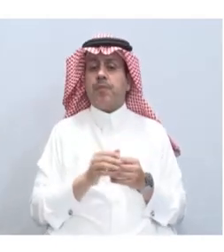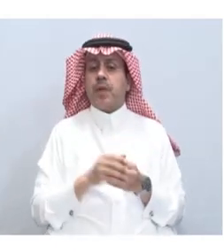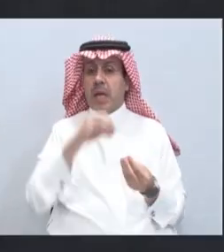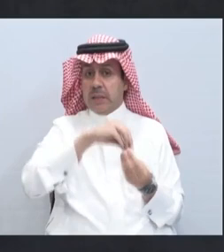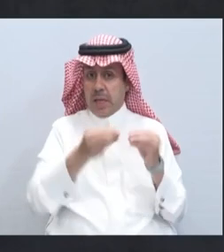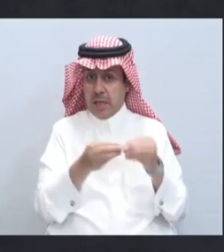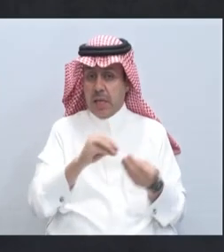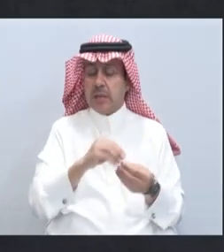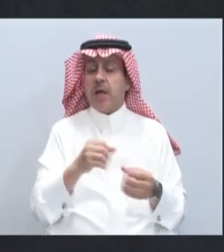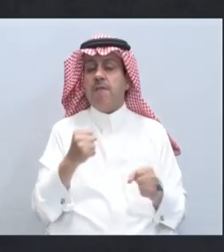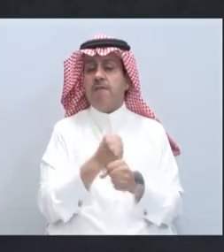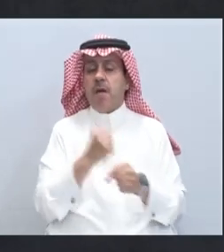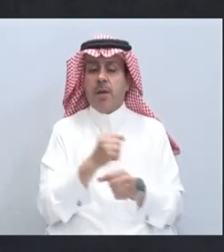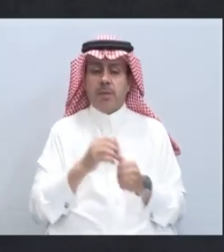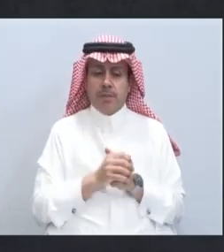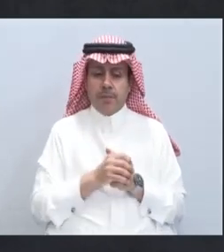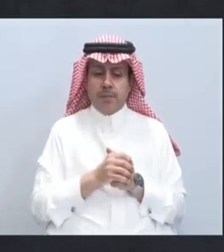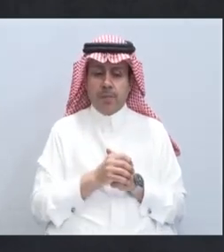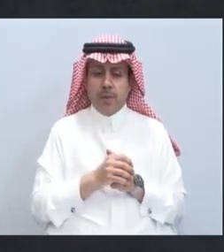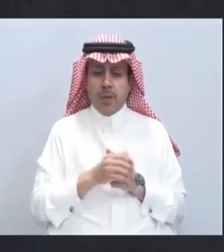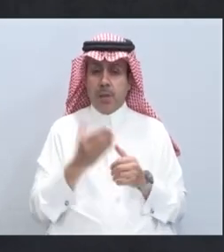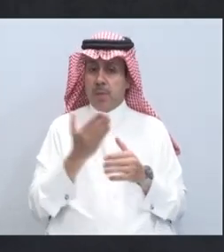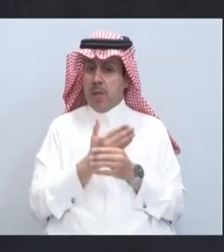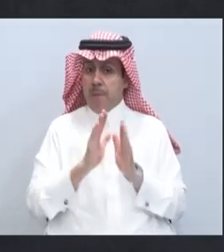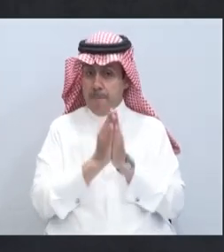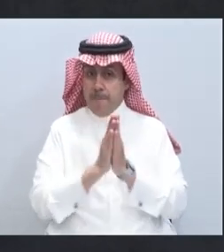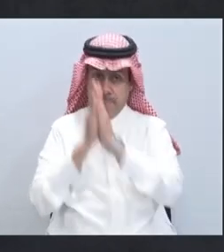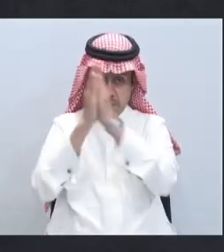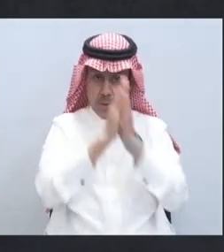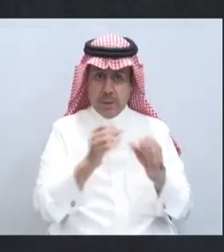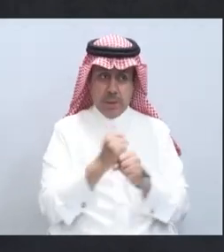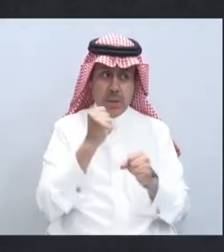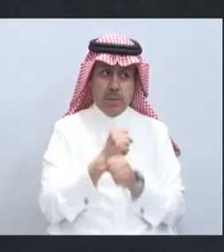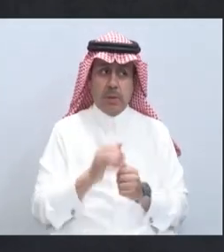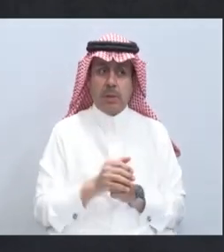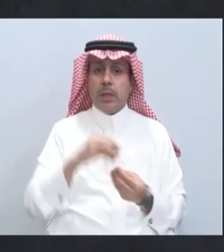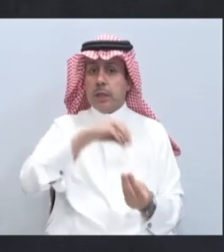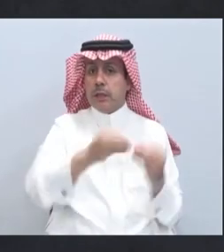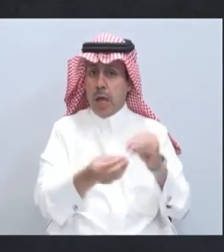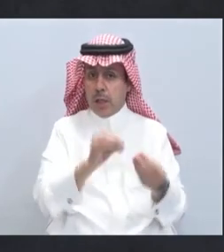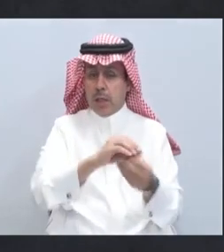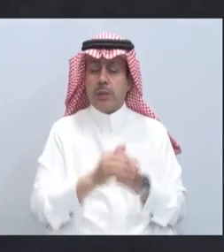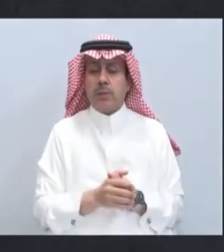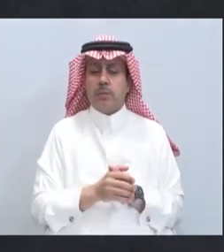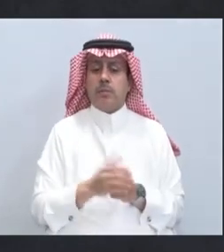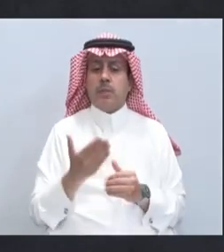لماذا قامت المكتبات باستخدام هذه التقنيات ما رايكم